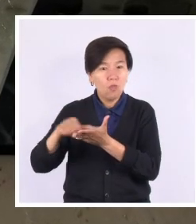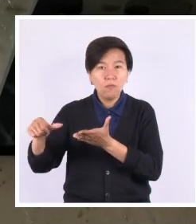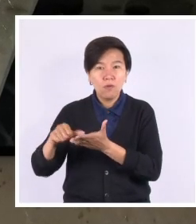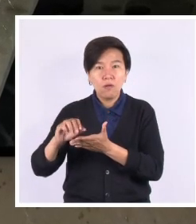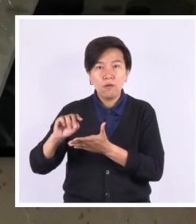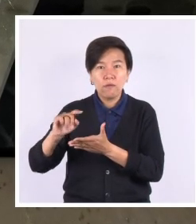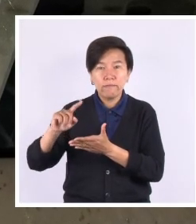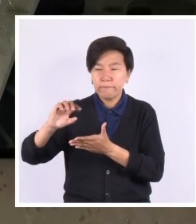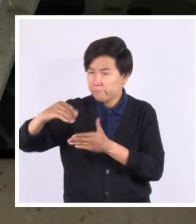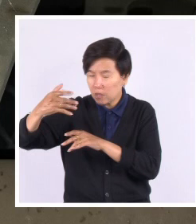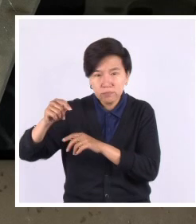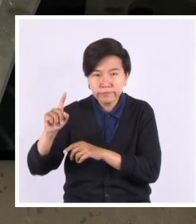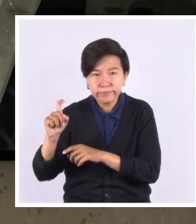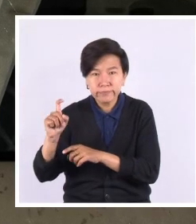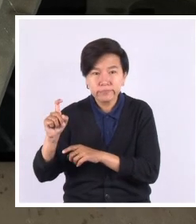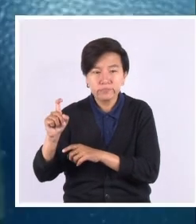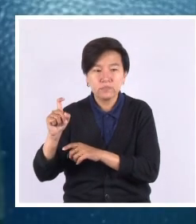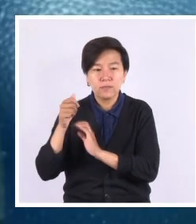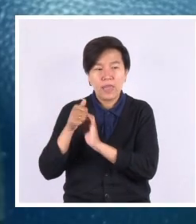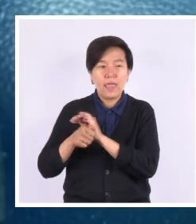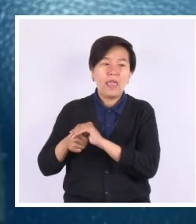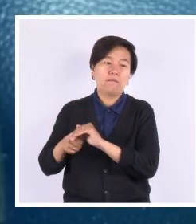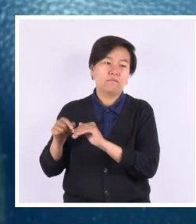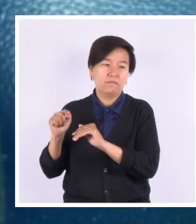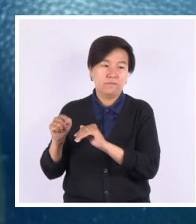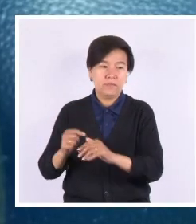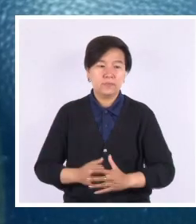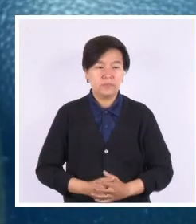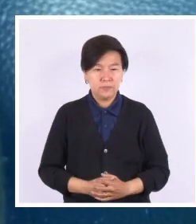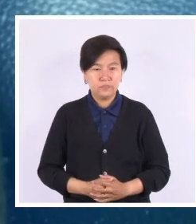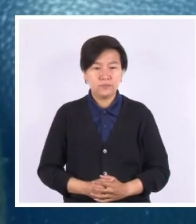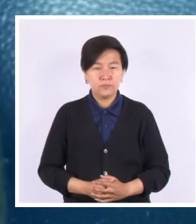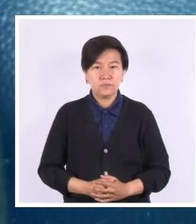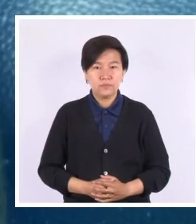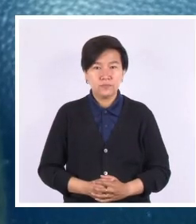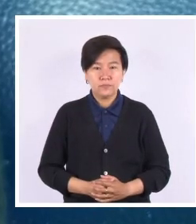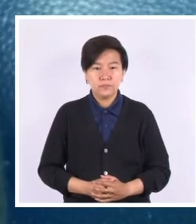าไปดูได้แล้วเหมือนกับว่าเจ้าตัวตั้งค่าซ่อนเอาไว้แล้วเรียบร้อย กลับไปถามเมียเ